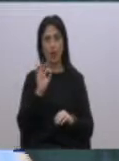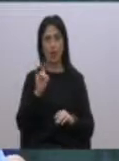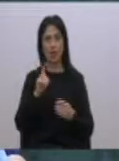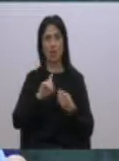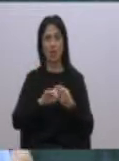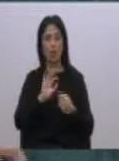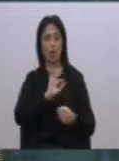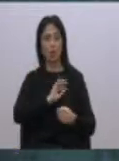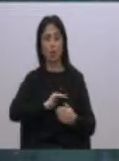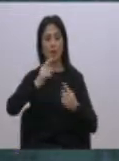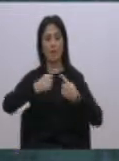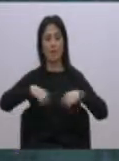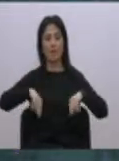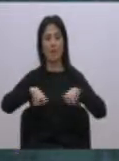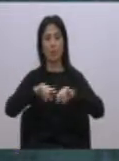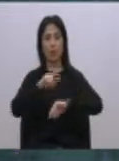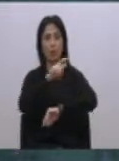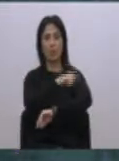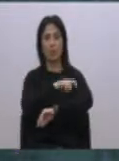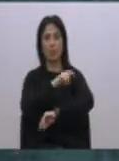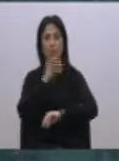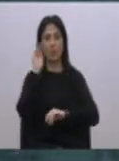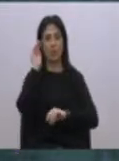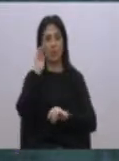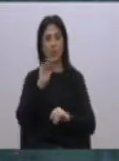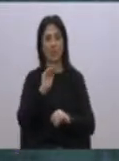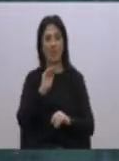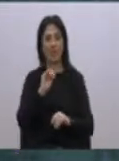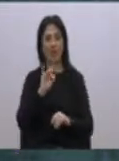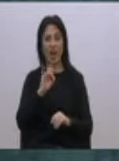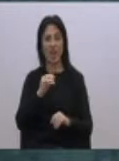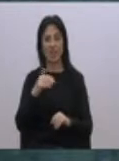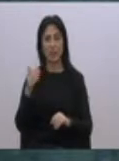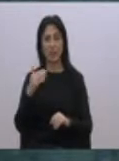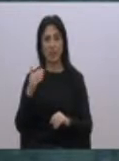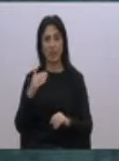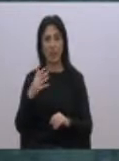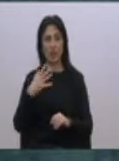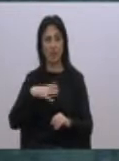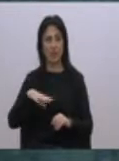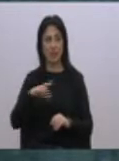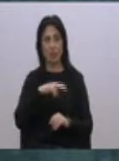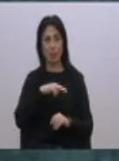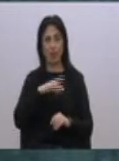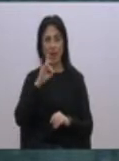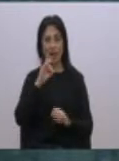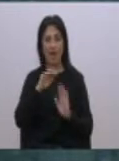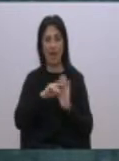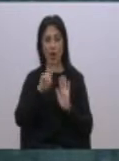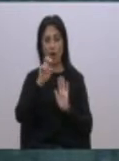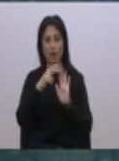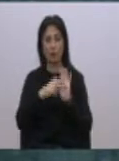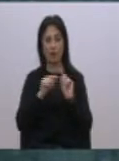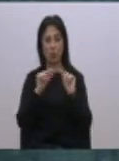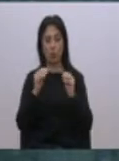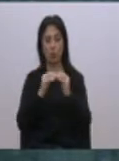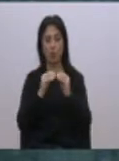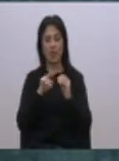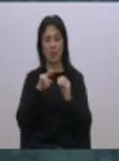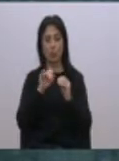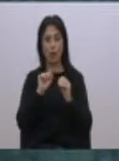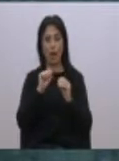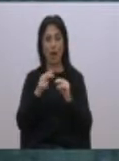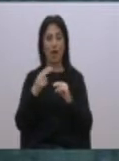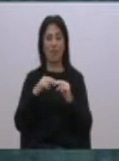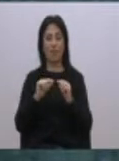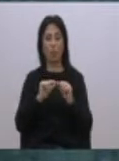e bai ustit sumarul să apcios cei vrei bismos pe nas practice ușuridan. Să cartul os parlament reglementis oras meru muhlis mi-a te puncte acve